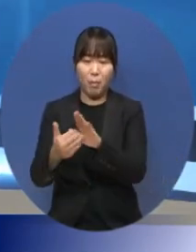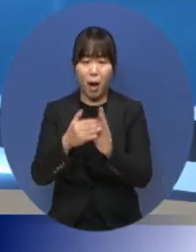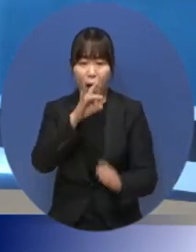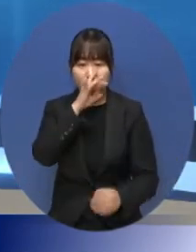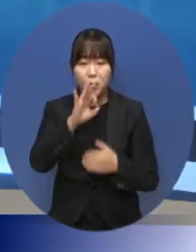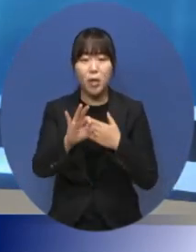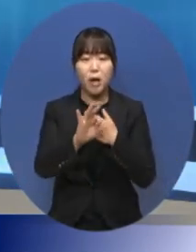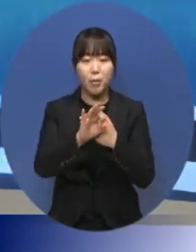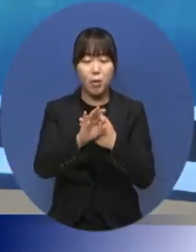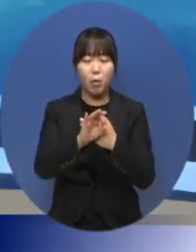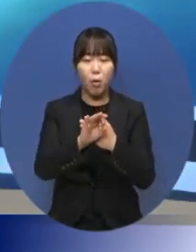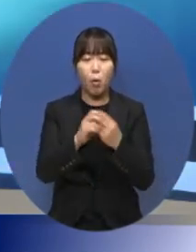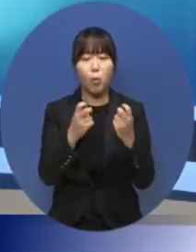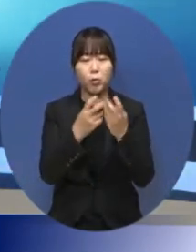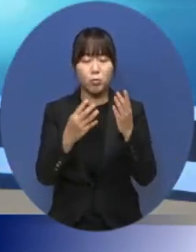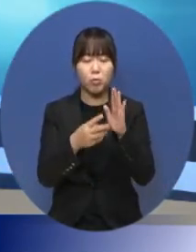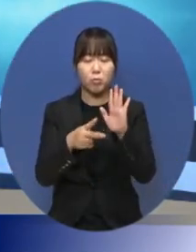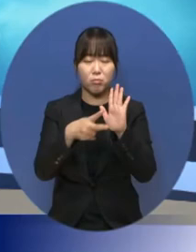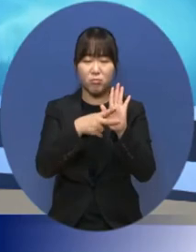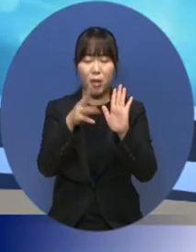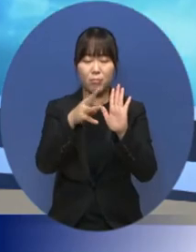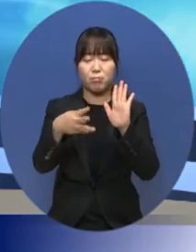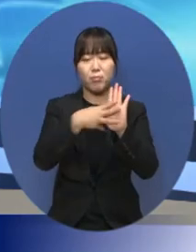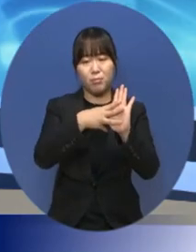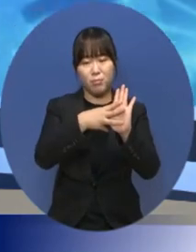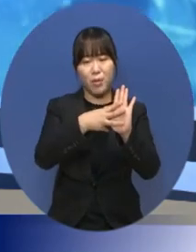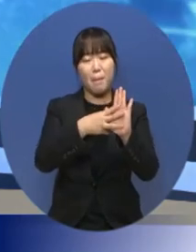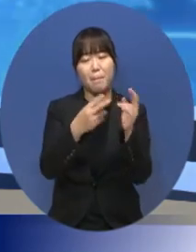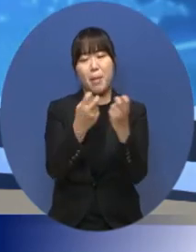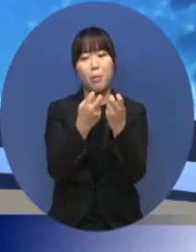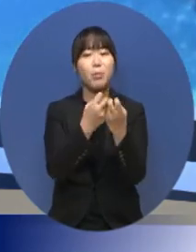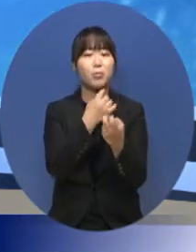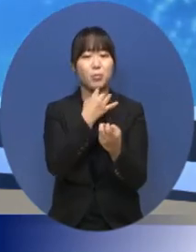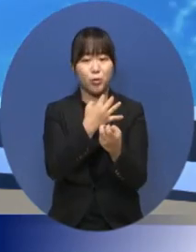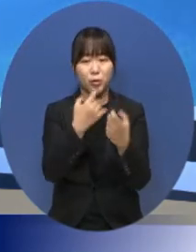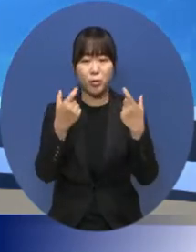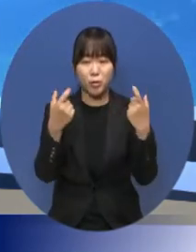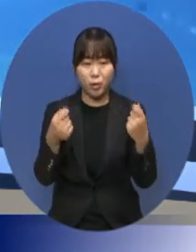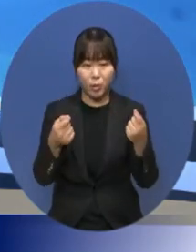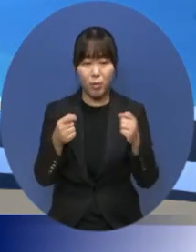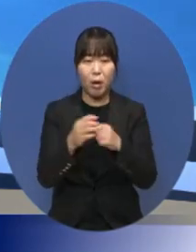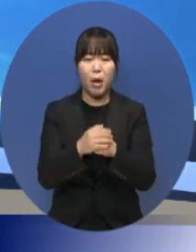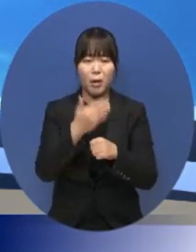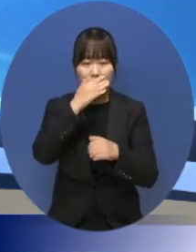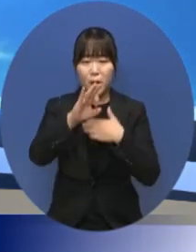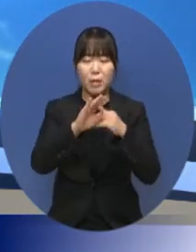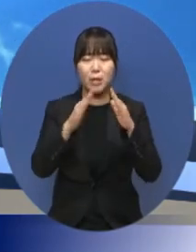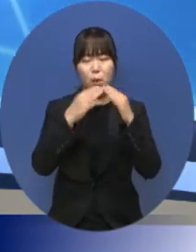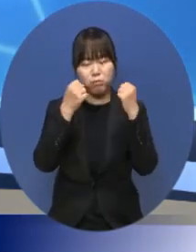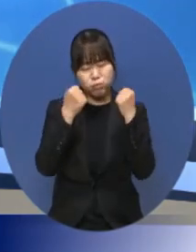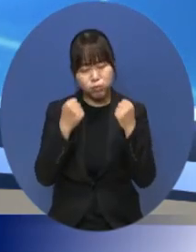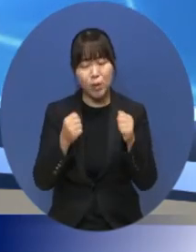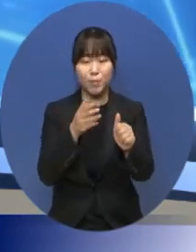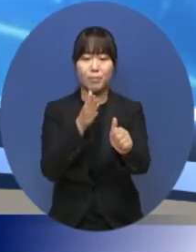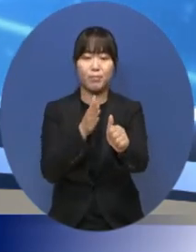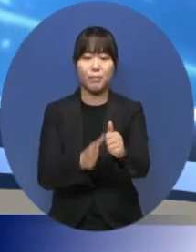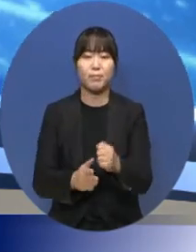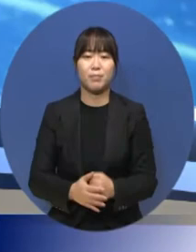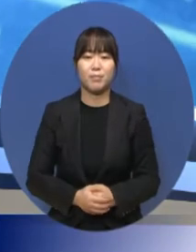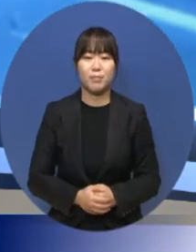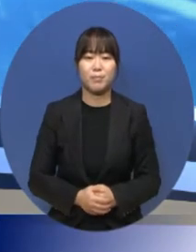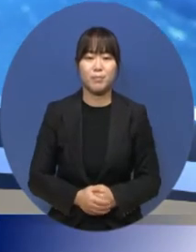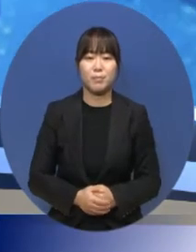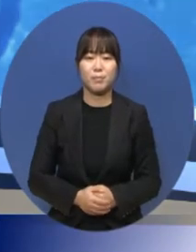못한다면 3단계 거리두기라는 마지막 수단밖에 남지 않은 만큼 가급적 집에 머물러 주시기를